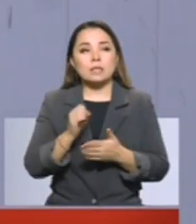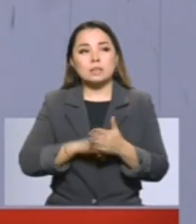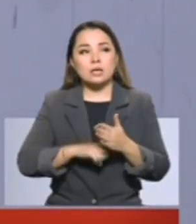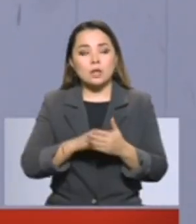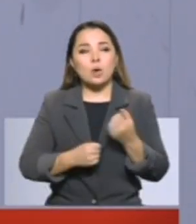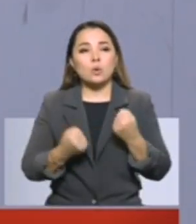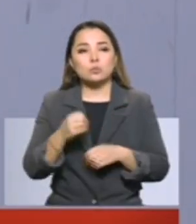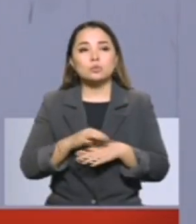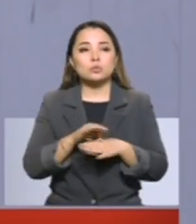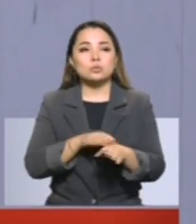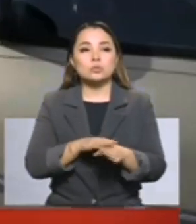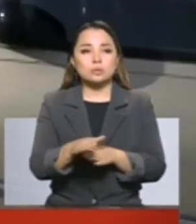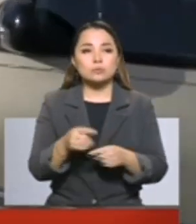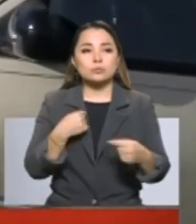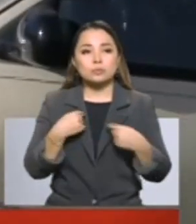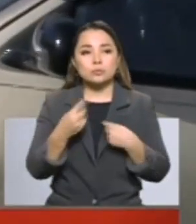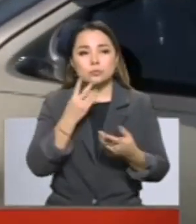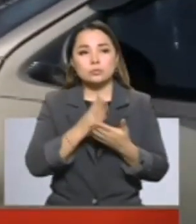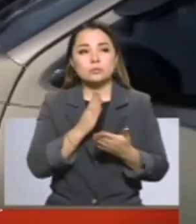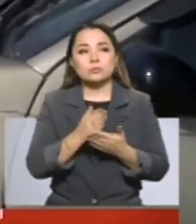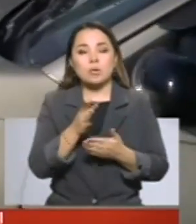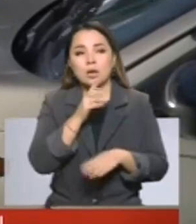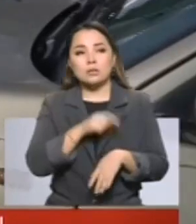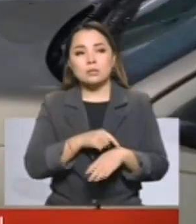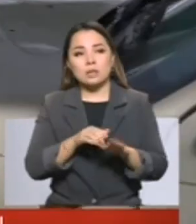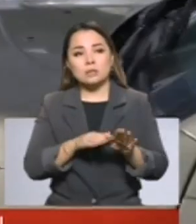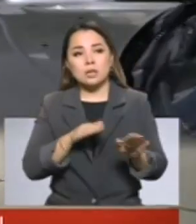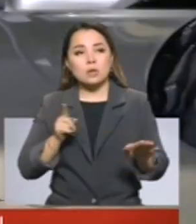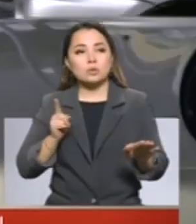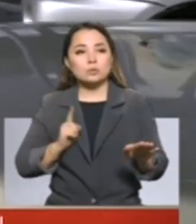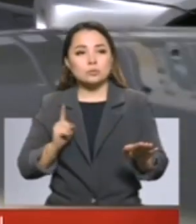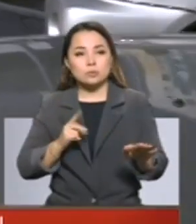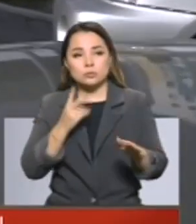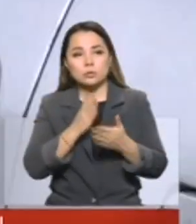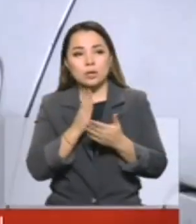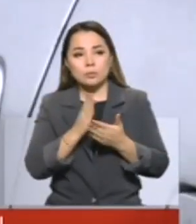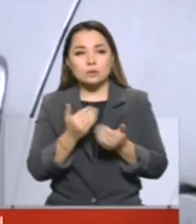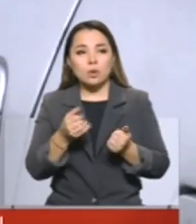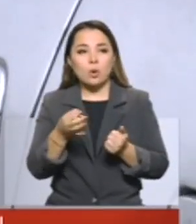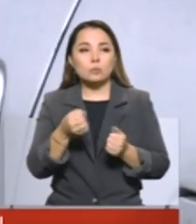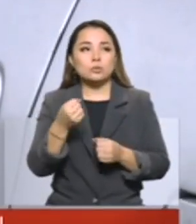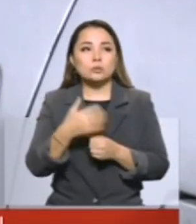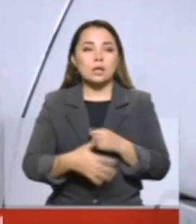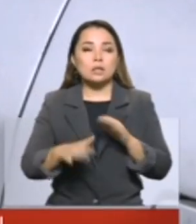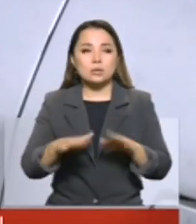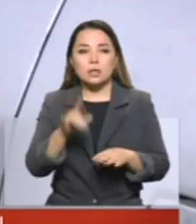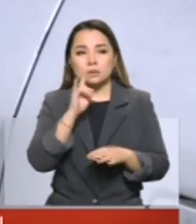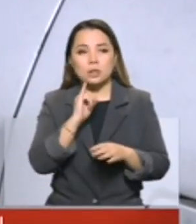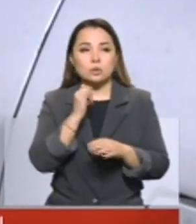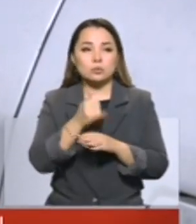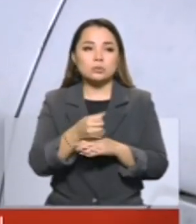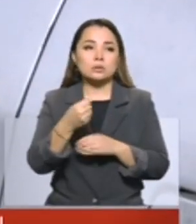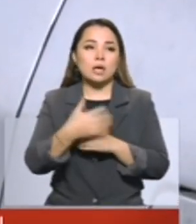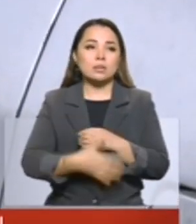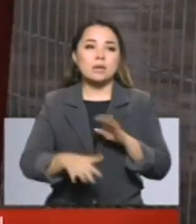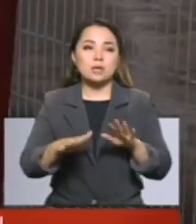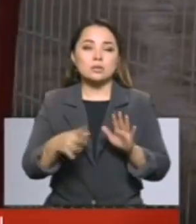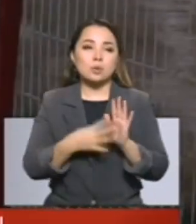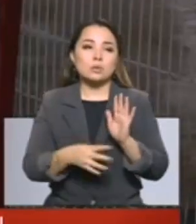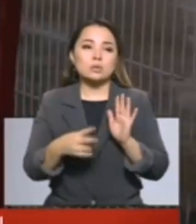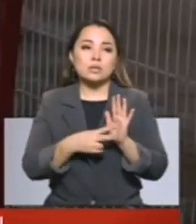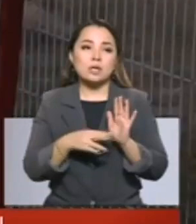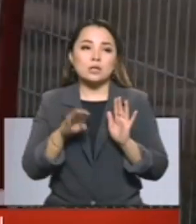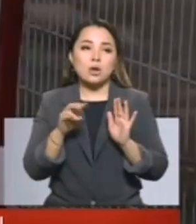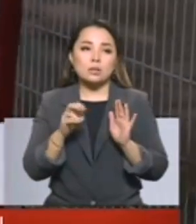көлік жүргізушілері әбігерге түсіп, сағаттап кезек күтуге мәжбүр. Қазір облыс орталығындағы жанармай құю станцияларында